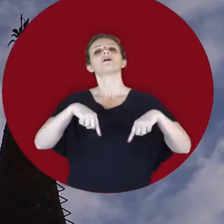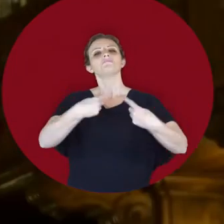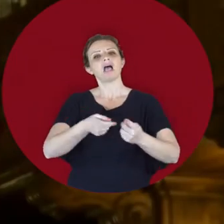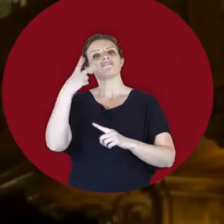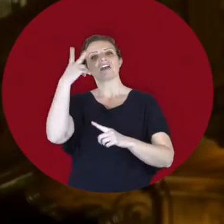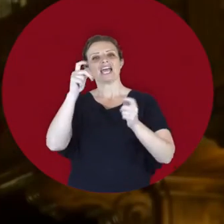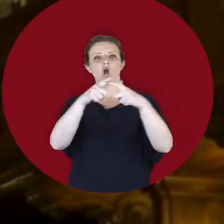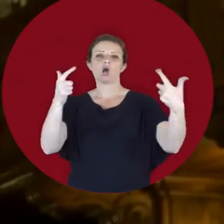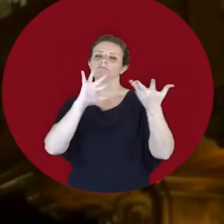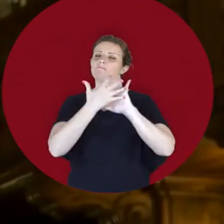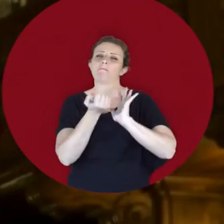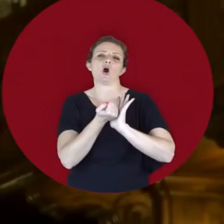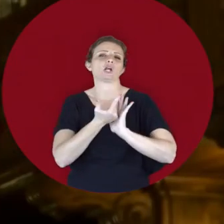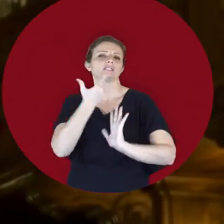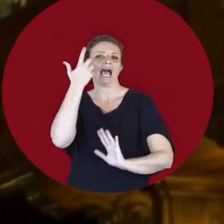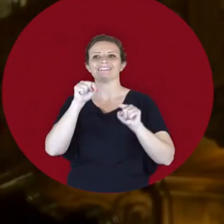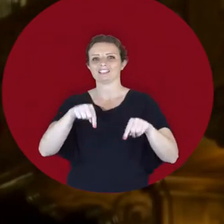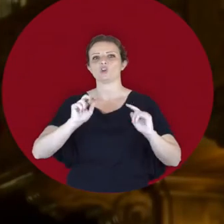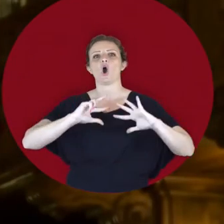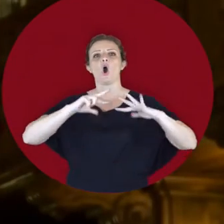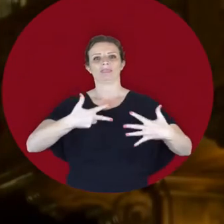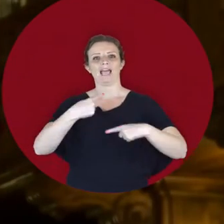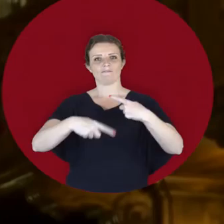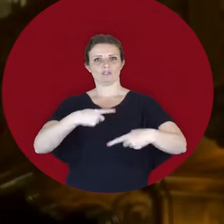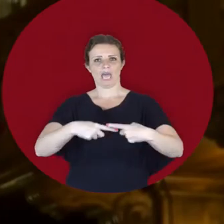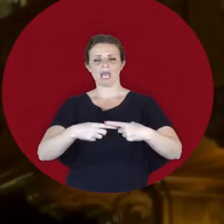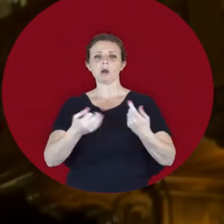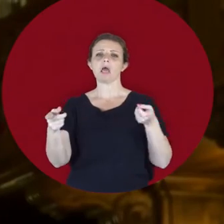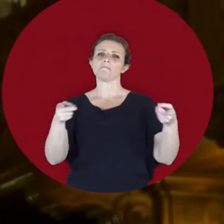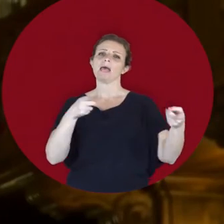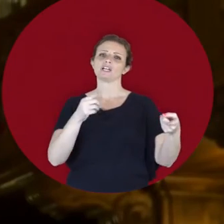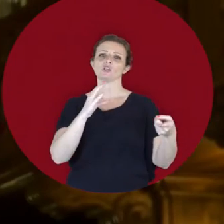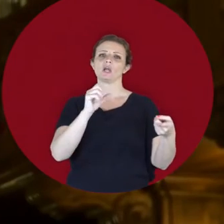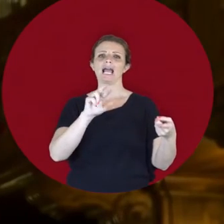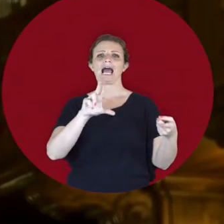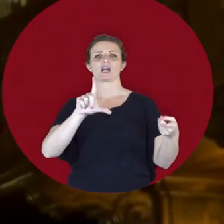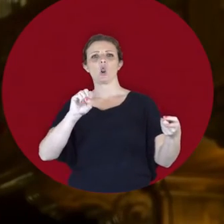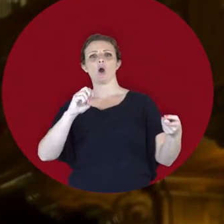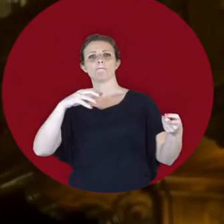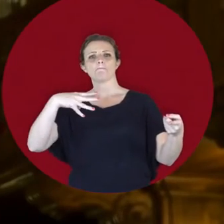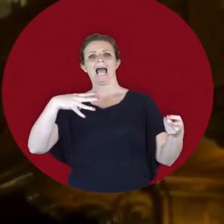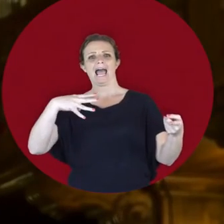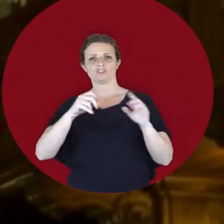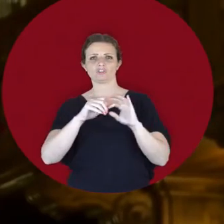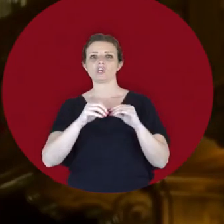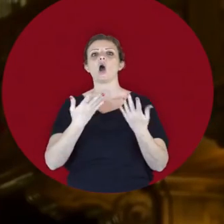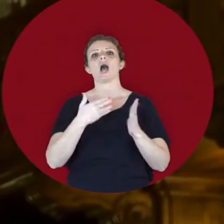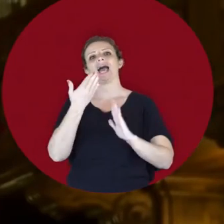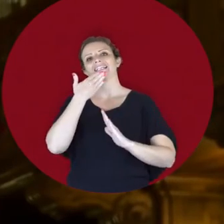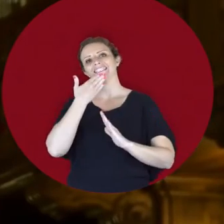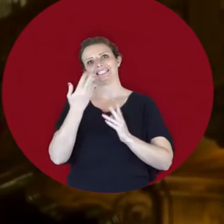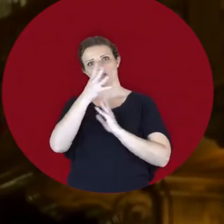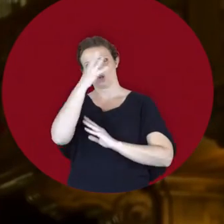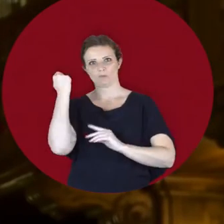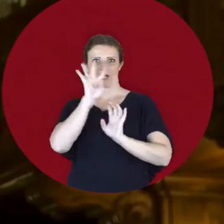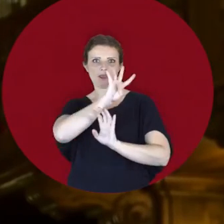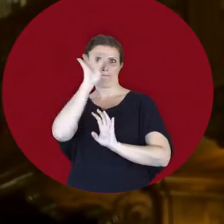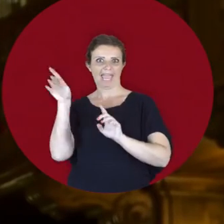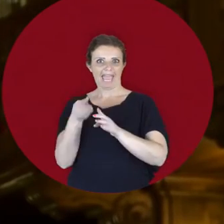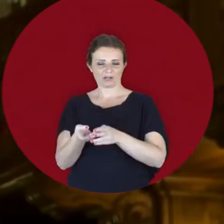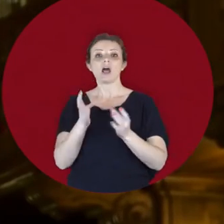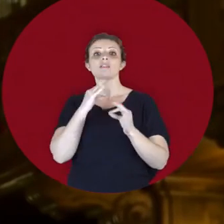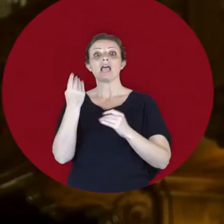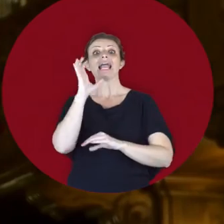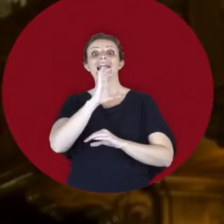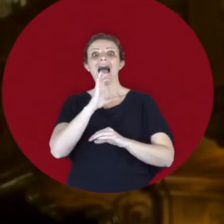Poi Verona diventerà così importante, siamo nell'VIII secolo, ai tempi di Carlo Magno, Sacro Romano Impero, quando Carlo